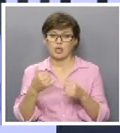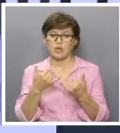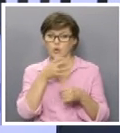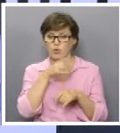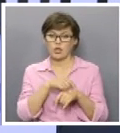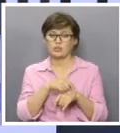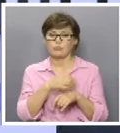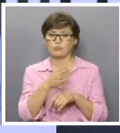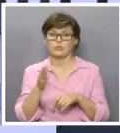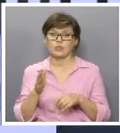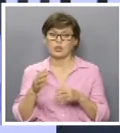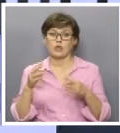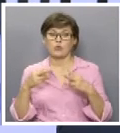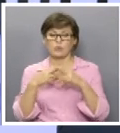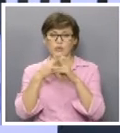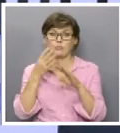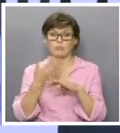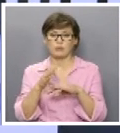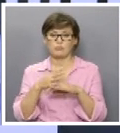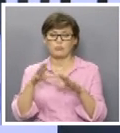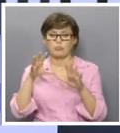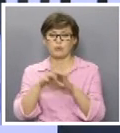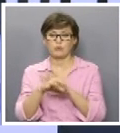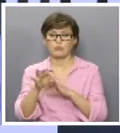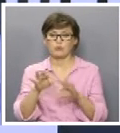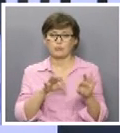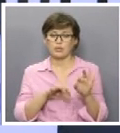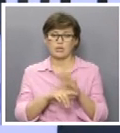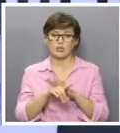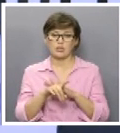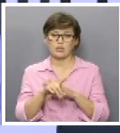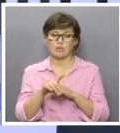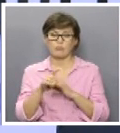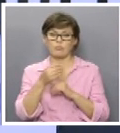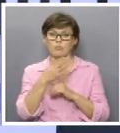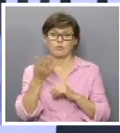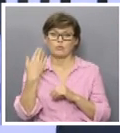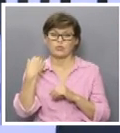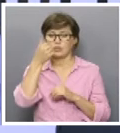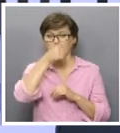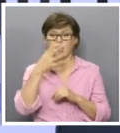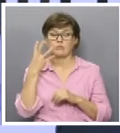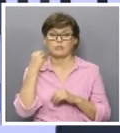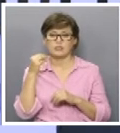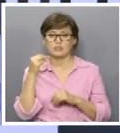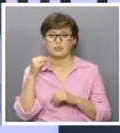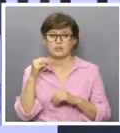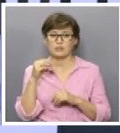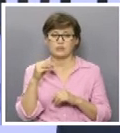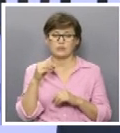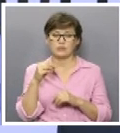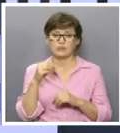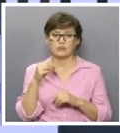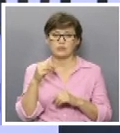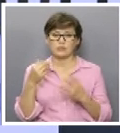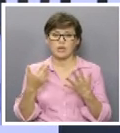бұл колледждерде бірте-бірте ендіру жүйесі жүзеге асты. Өткен жылы мынау Алматы